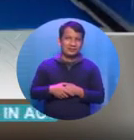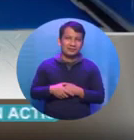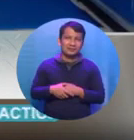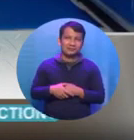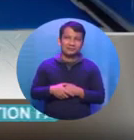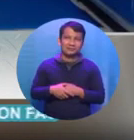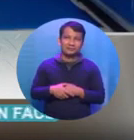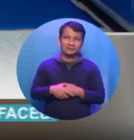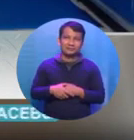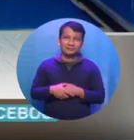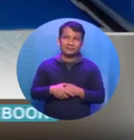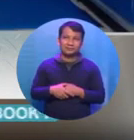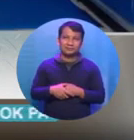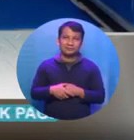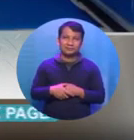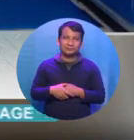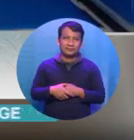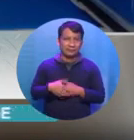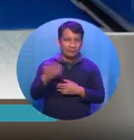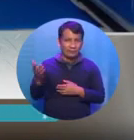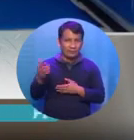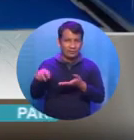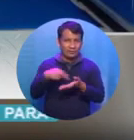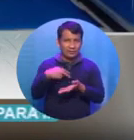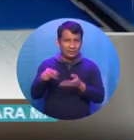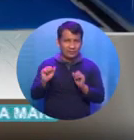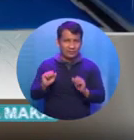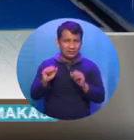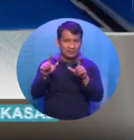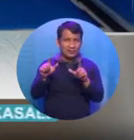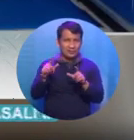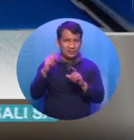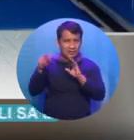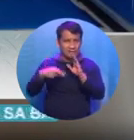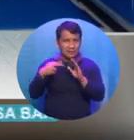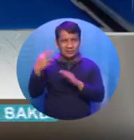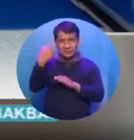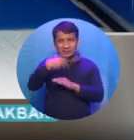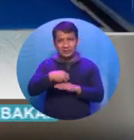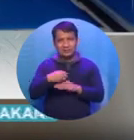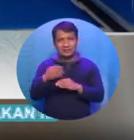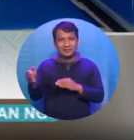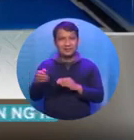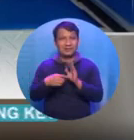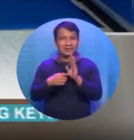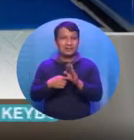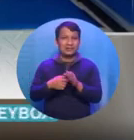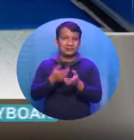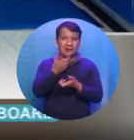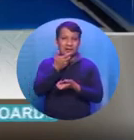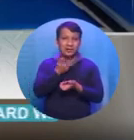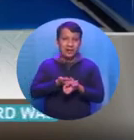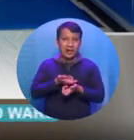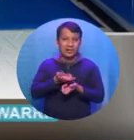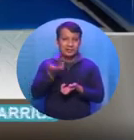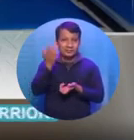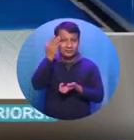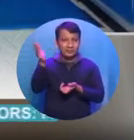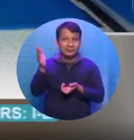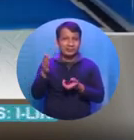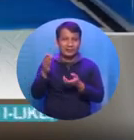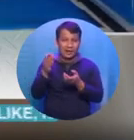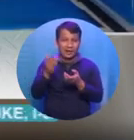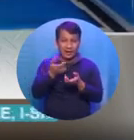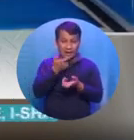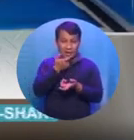okay. So, sir, pwede ba magpakita ka ng sample sa live ngayon? Kasi yung sa video, ang ganda talaga. Napangangalat ng mga tao dito sa studio. Sige